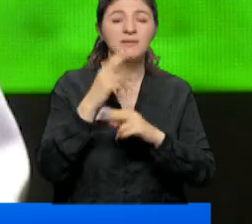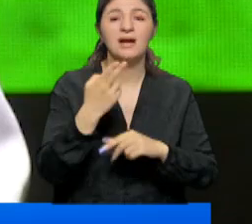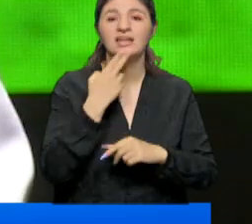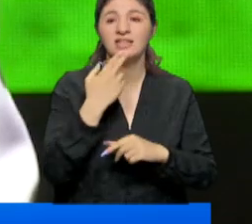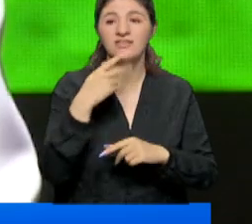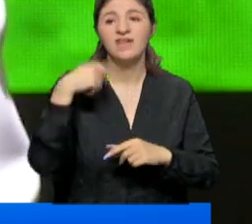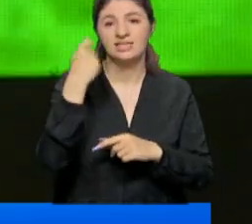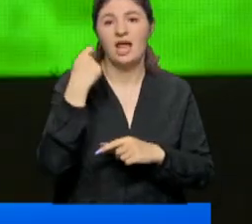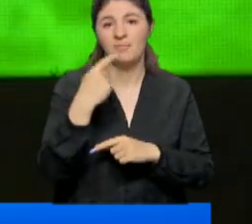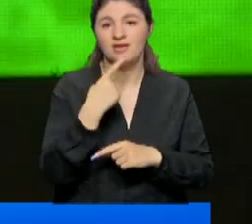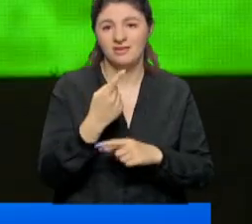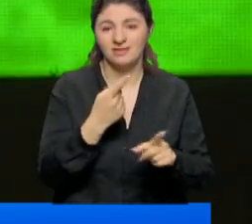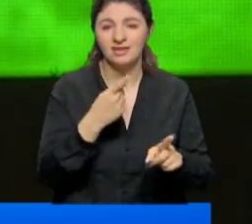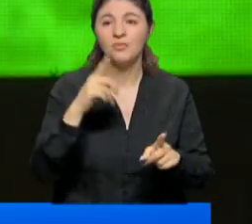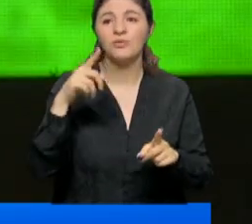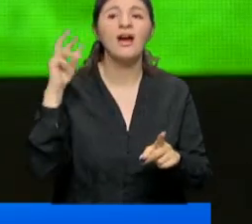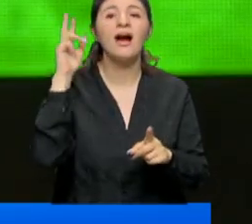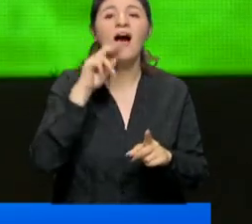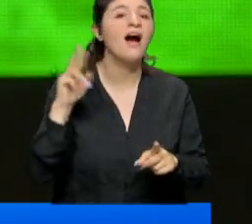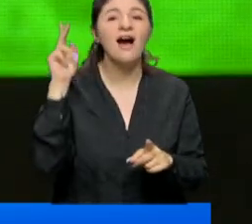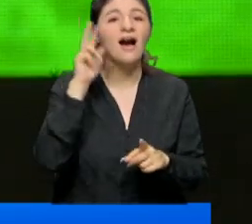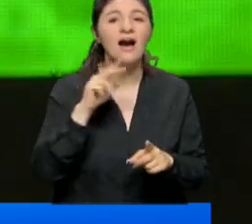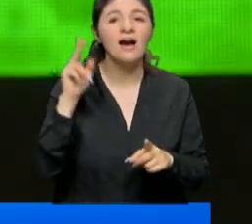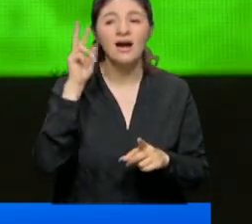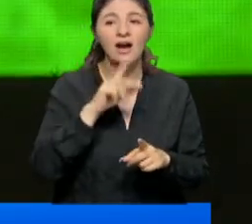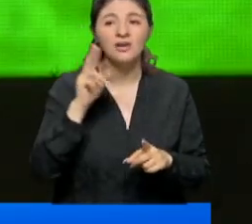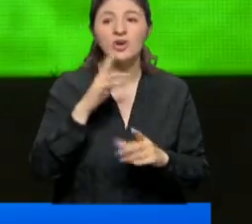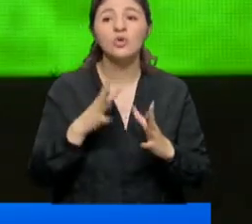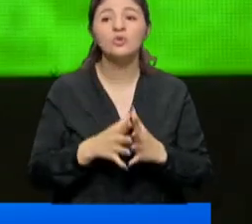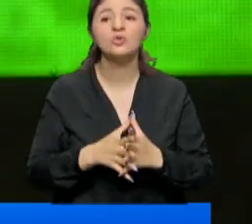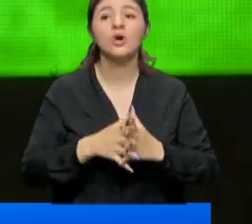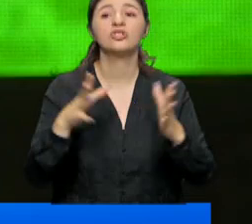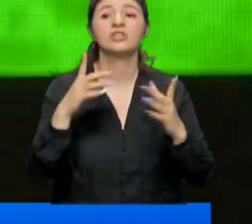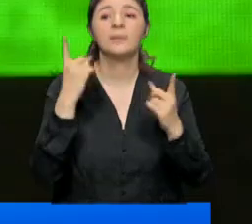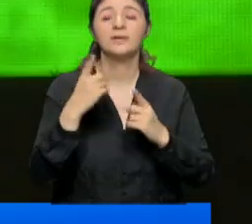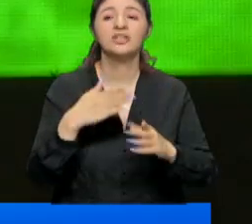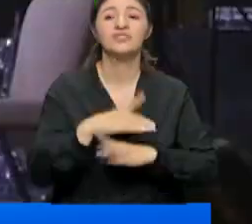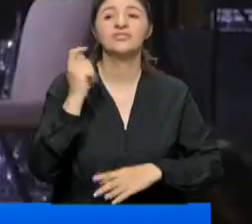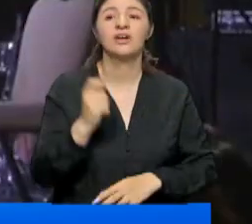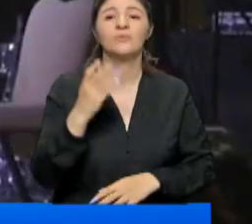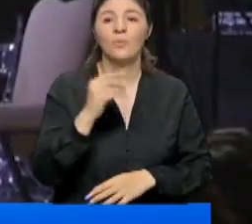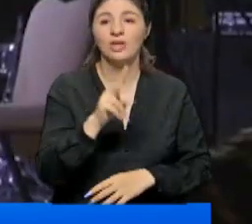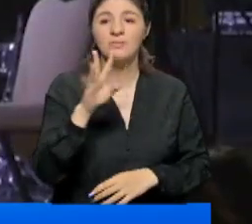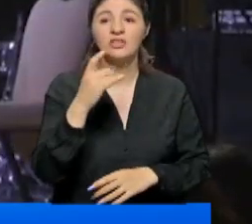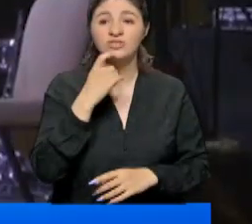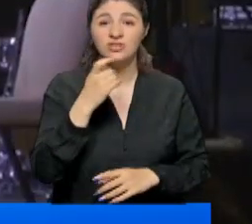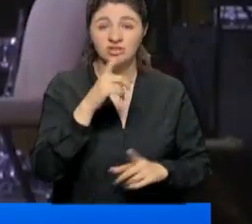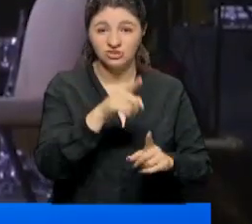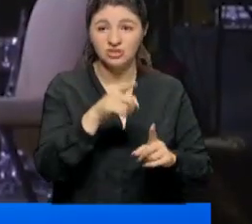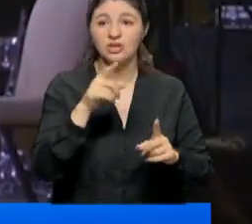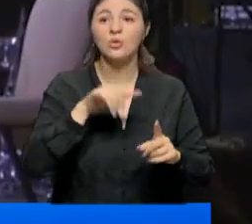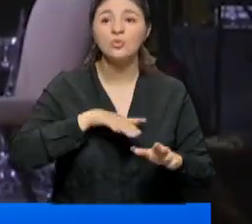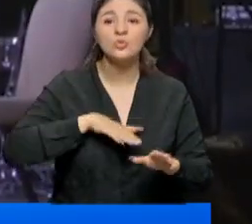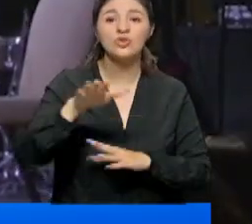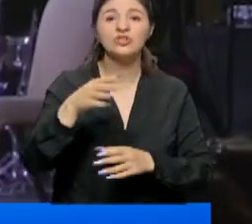kadın ve sinema gidi bu hayalimi İyi konuştuk Acaba gerçek olsun 25 uçan